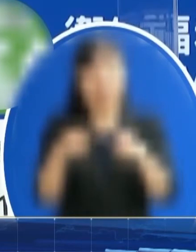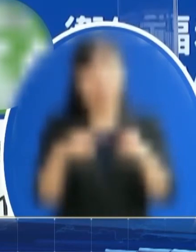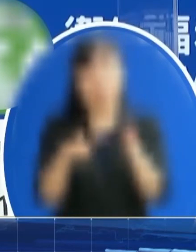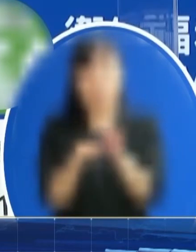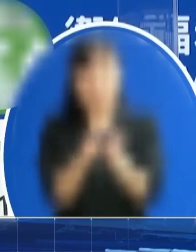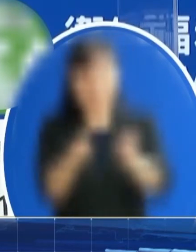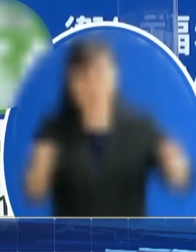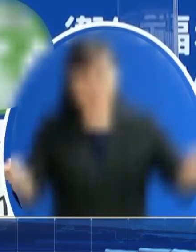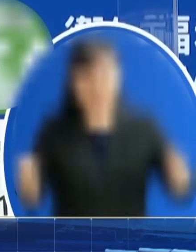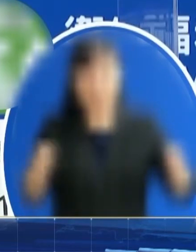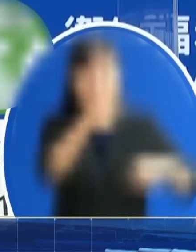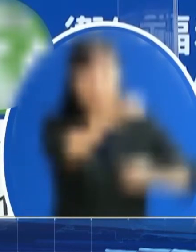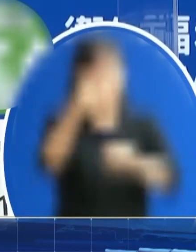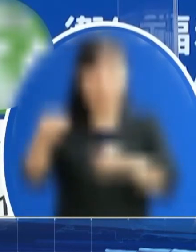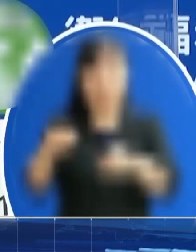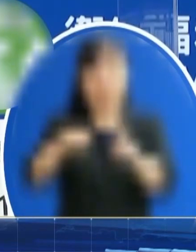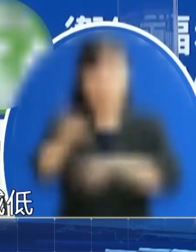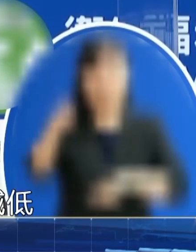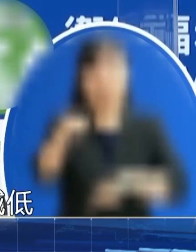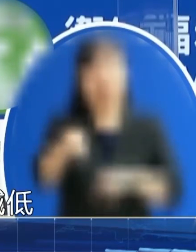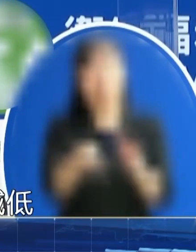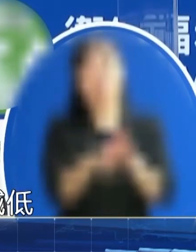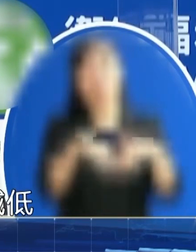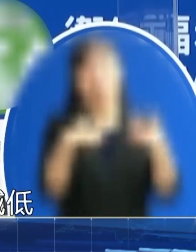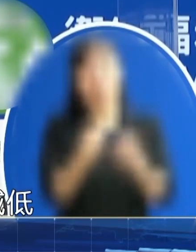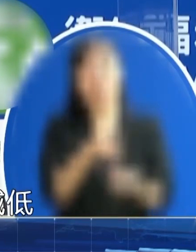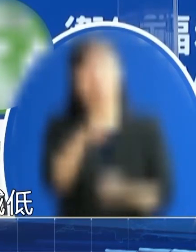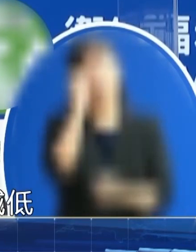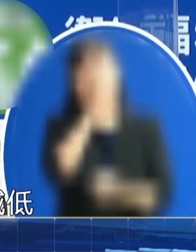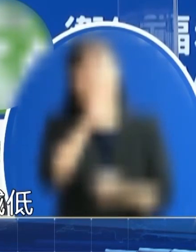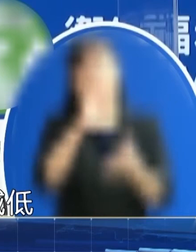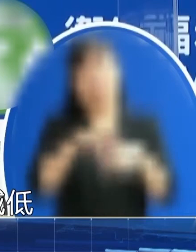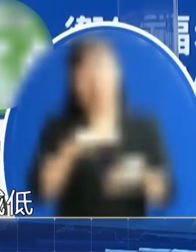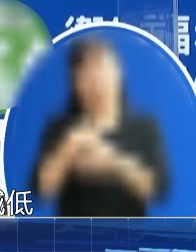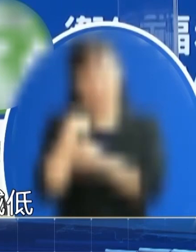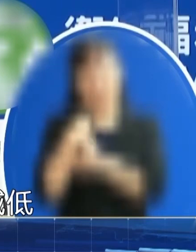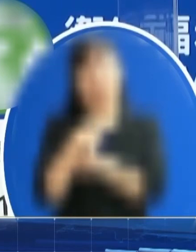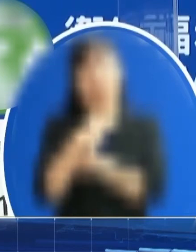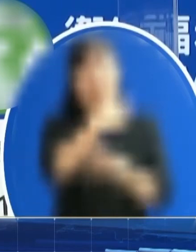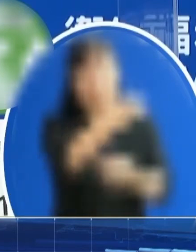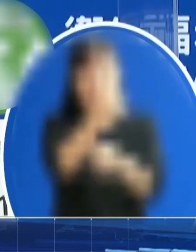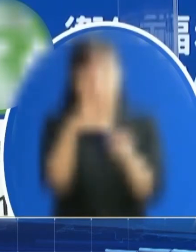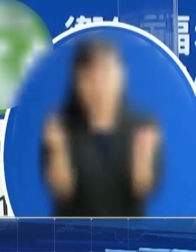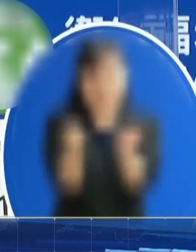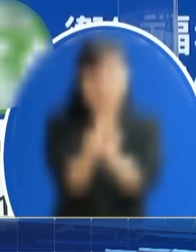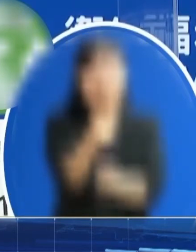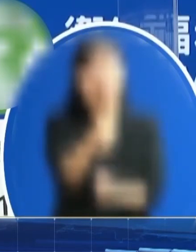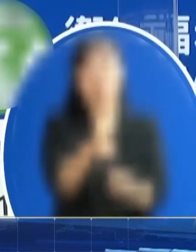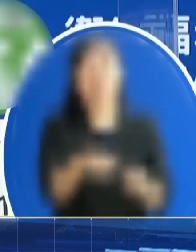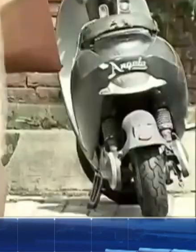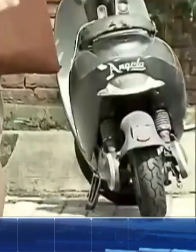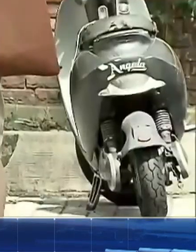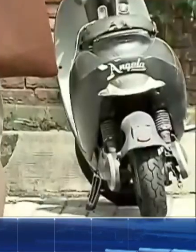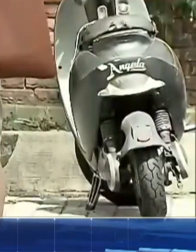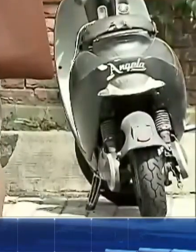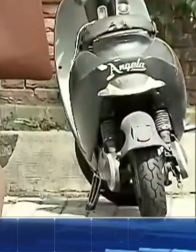当然这个就会造成的一个空窗会越大。但是我们现在努力把这个空窗减低来。 呼吁台湾民众配合防